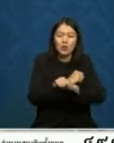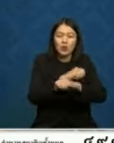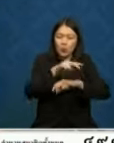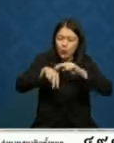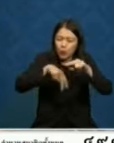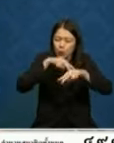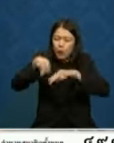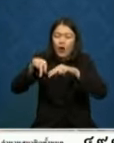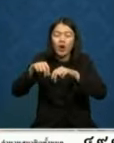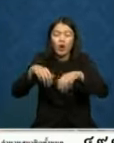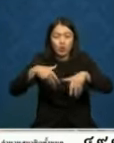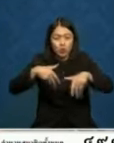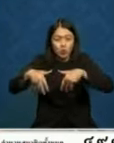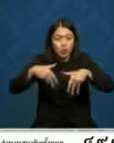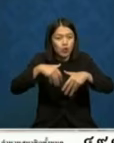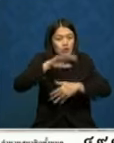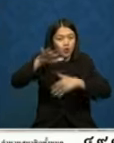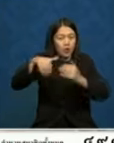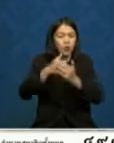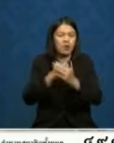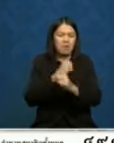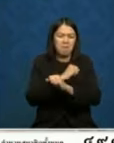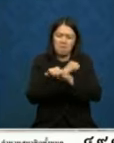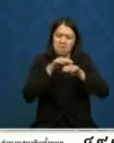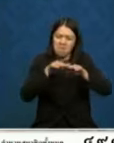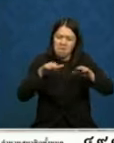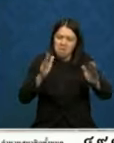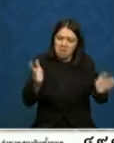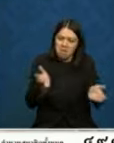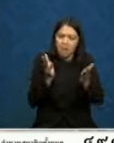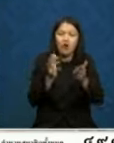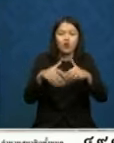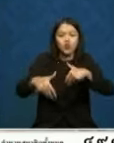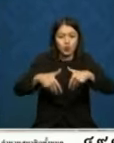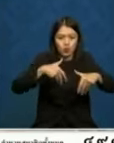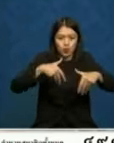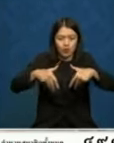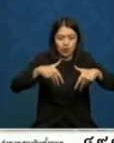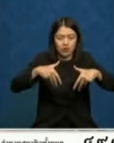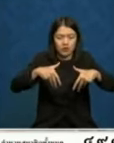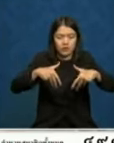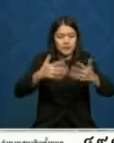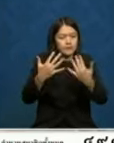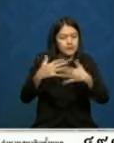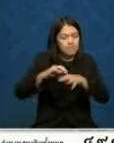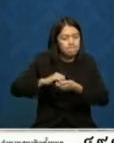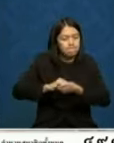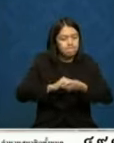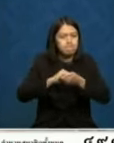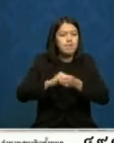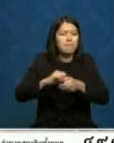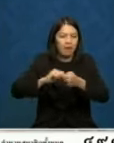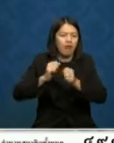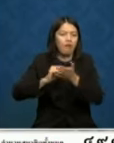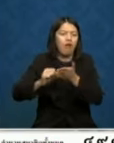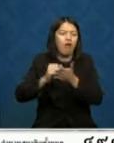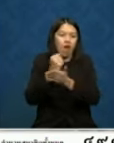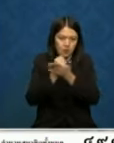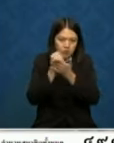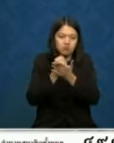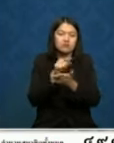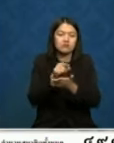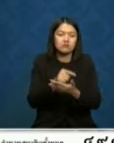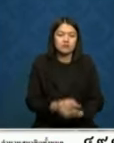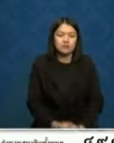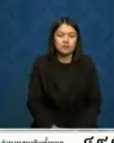กกลุ่มทุกเป้าหมายและมีมาตรการในการส่งเสริมให้ชุมชนเข้ามามีส่วนร่วมในการแก้ไขปัญหาเสพติ